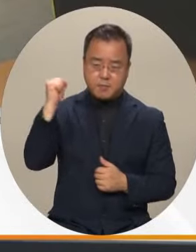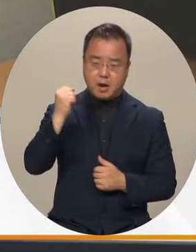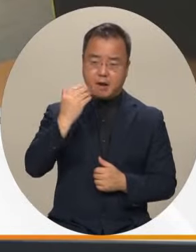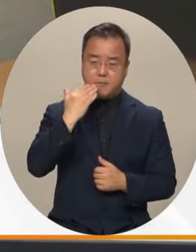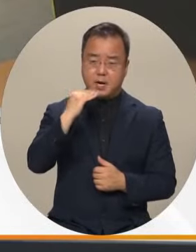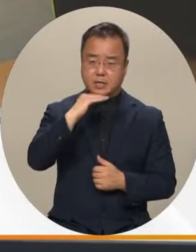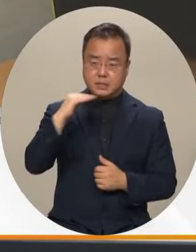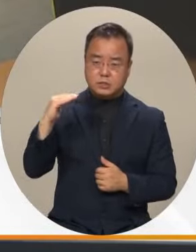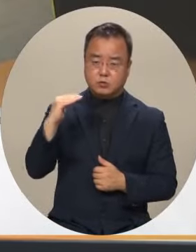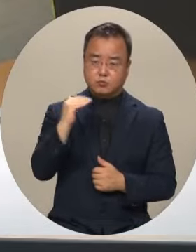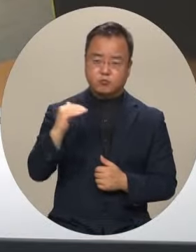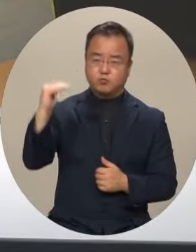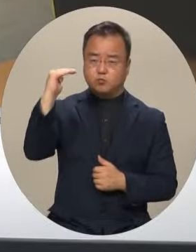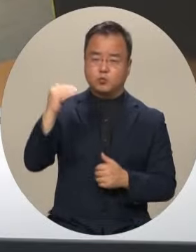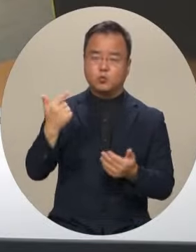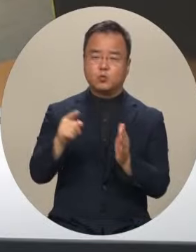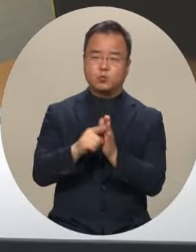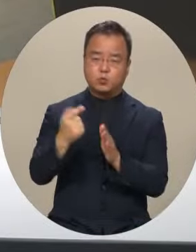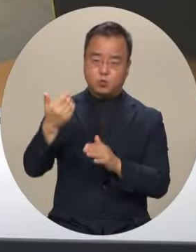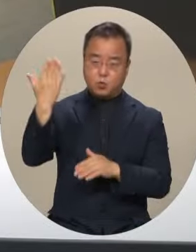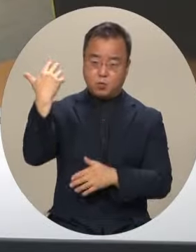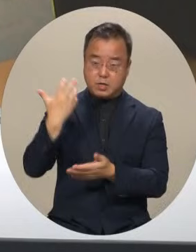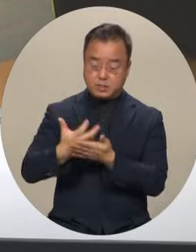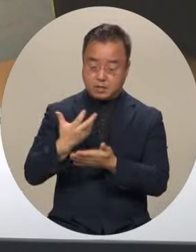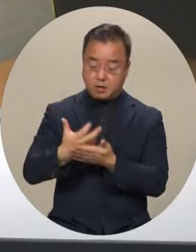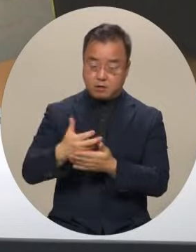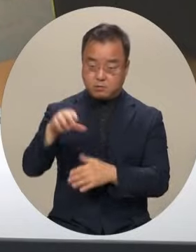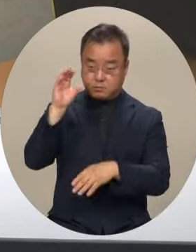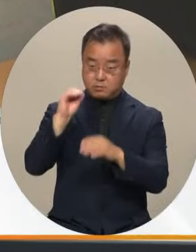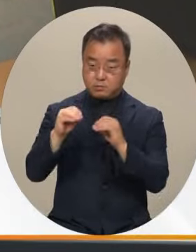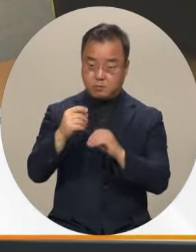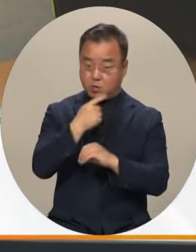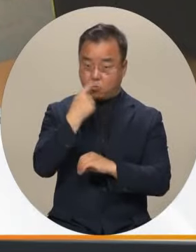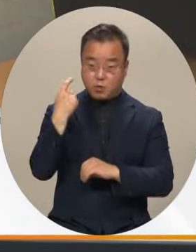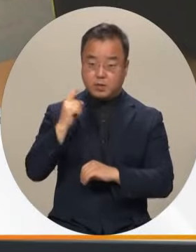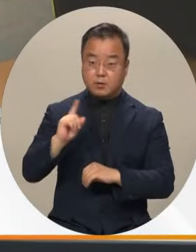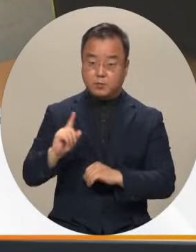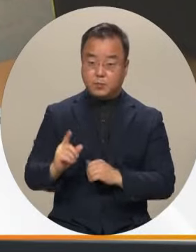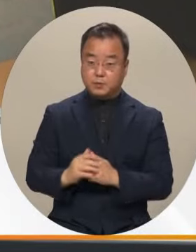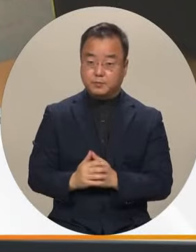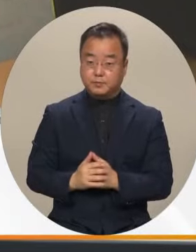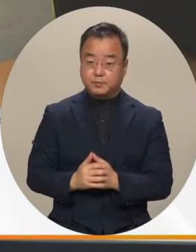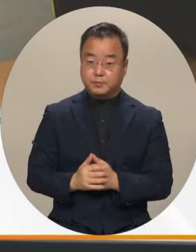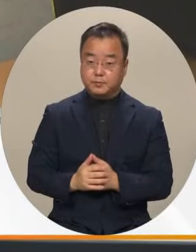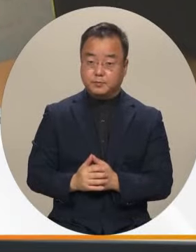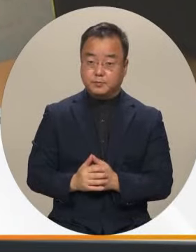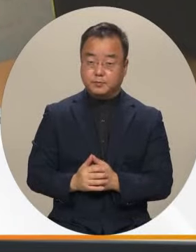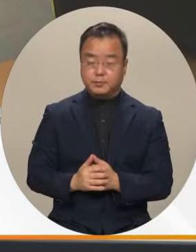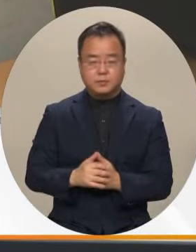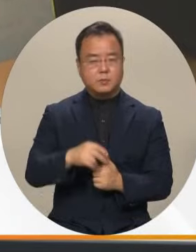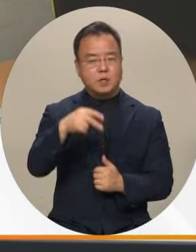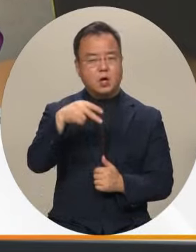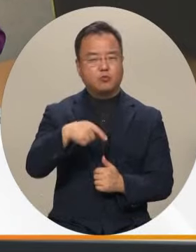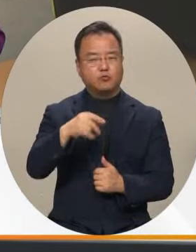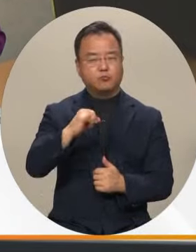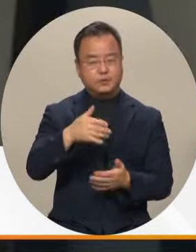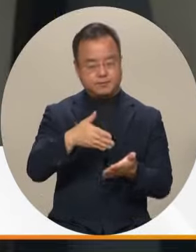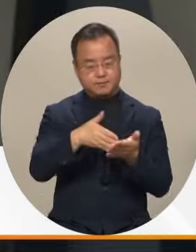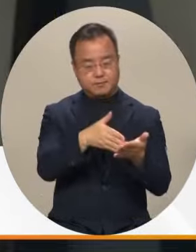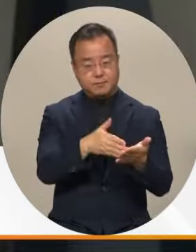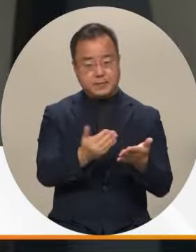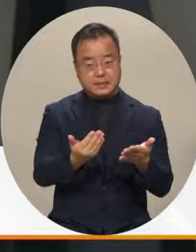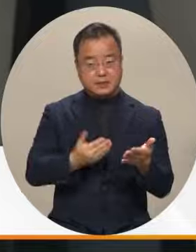높이려면 과거 자료도 좀 참고를 해봐야 될 텐데 어떻게 확인할 수가 있습니까네 어 수시 지원에 앞서